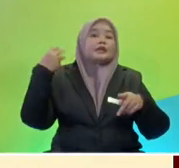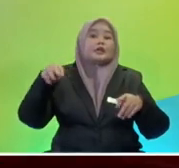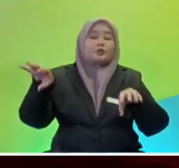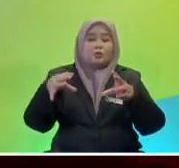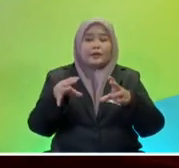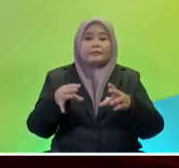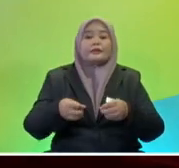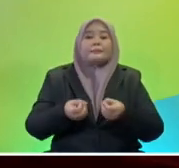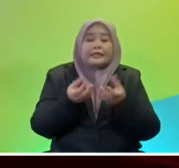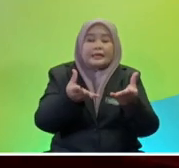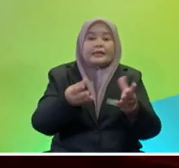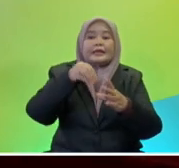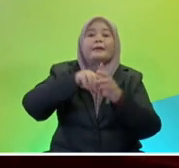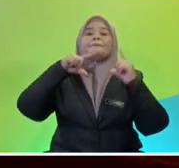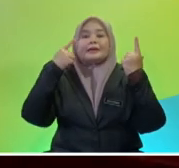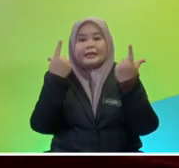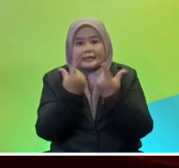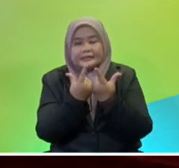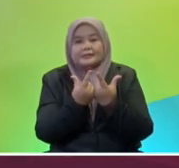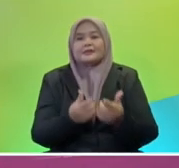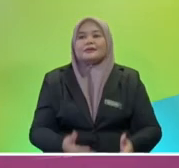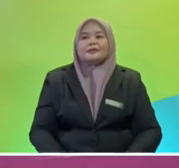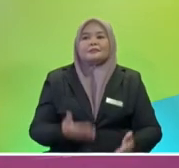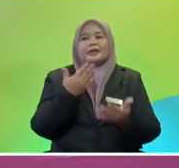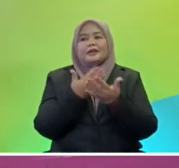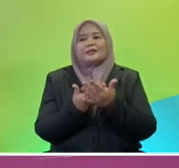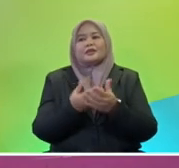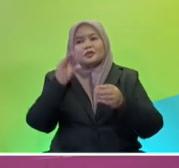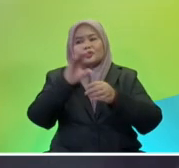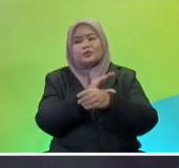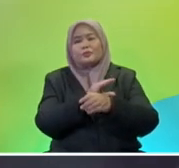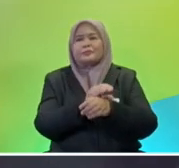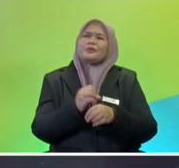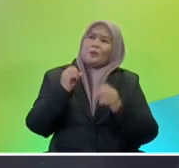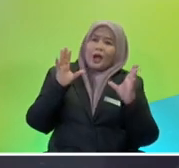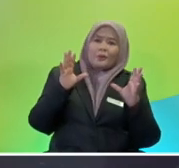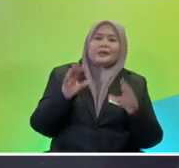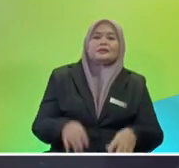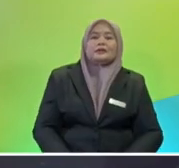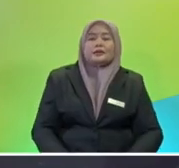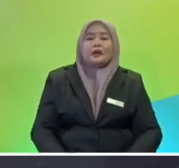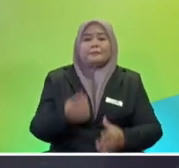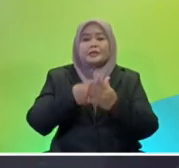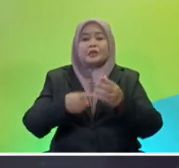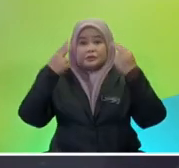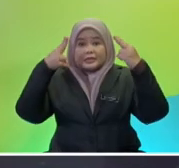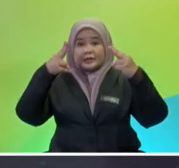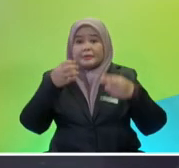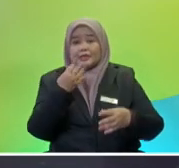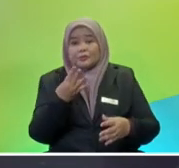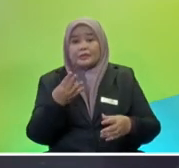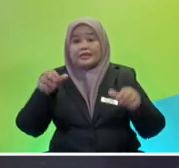mereka pun bentangkan di dalam kelas Masyaallah Saya rasa cukup menakjubkan Apa yang dijelaskan oleh Ustadzah berkaitan dengan